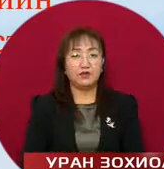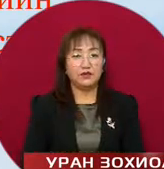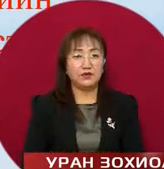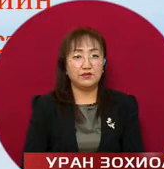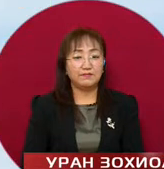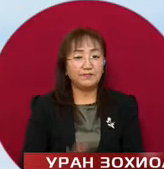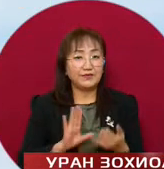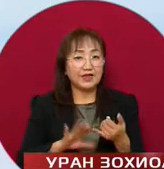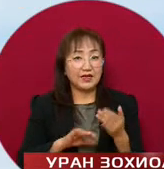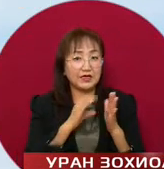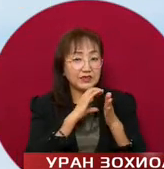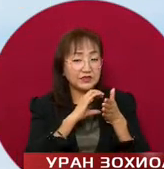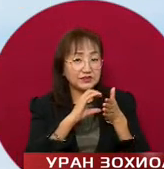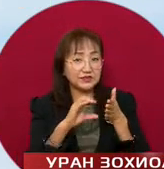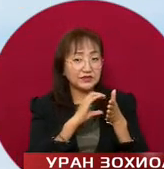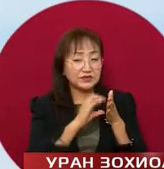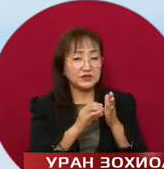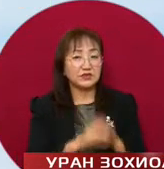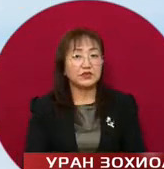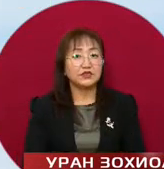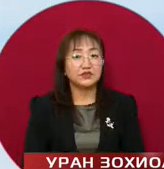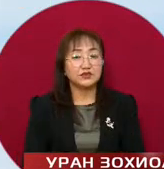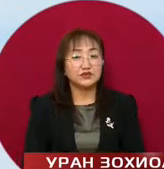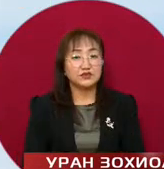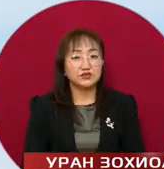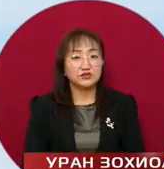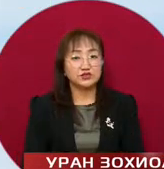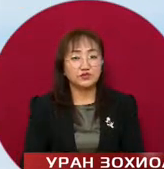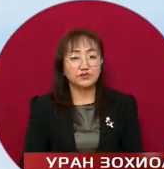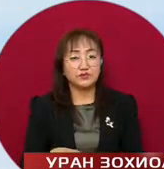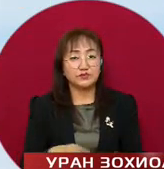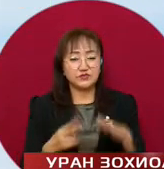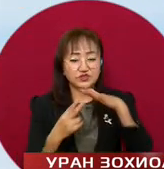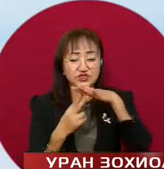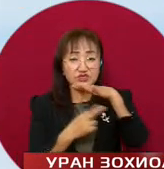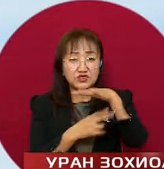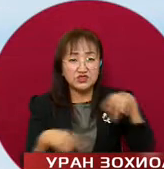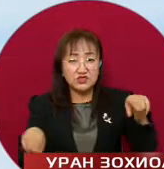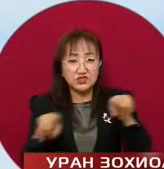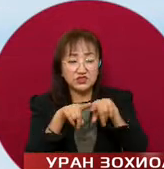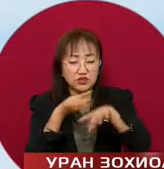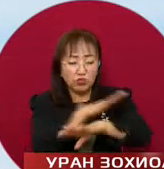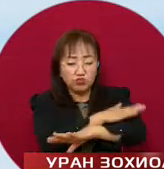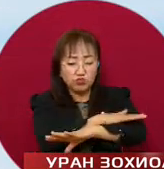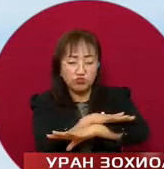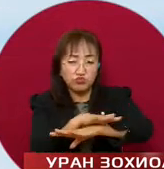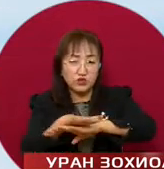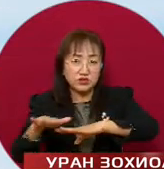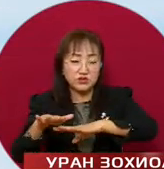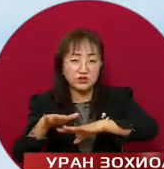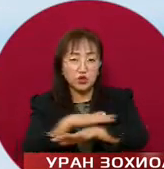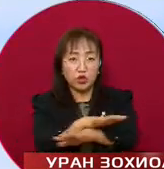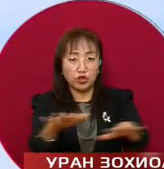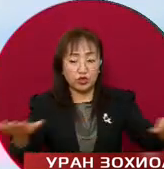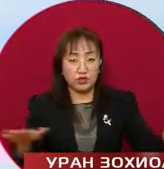За дараагийн хэсэг. Ширээ шиг тэгш хөндө гэж. За мөн ширээ бүхтэй тэмээ